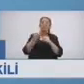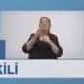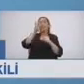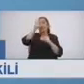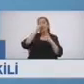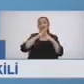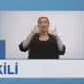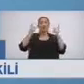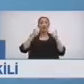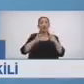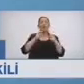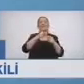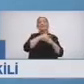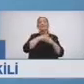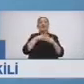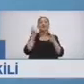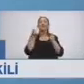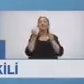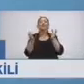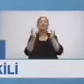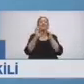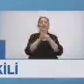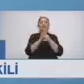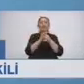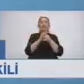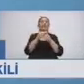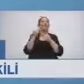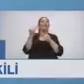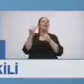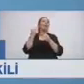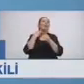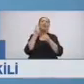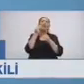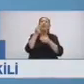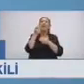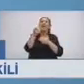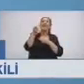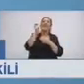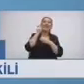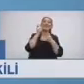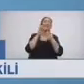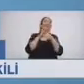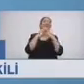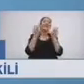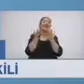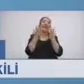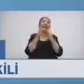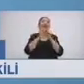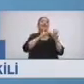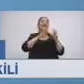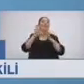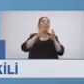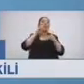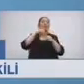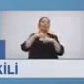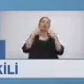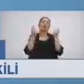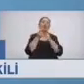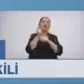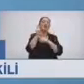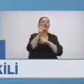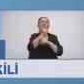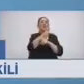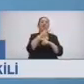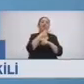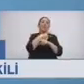Belediyesi'nin iştirakleri borçlanarak finans kaynağı üretmeli ve depreme hazırlık çalışmalarında ilçe